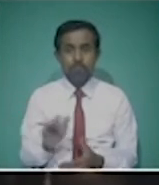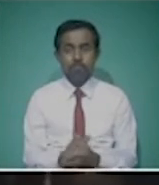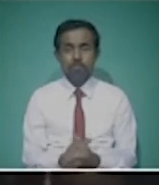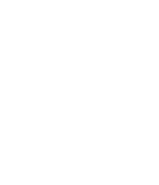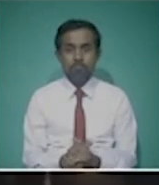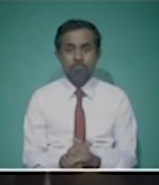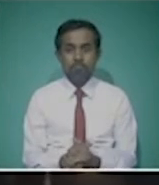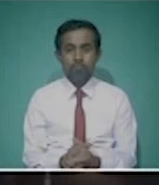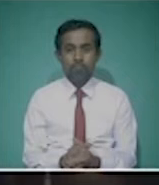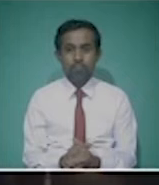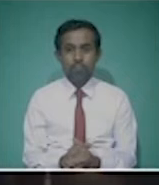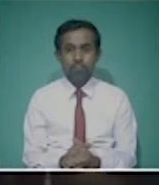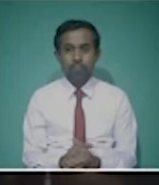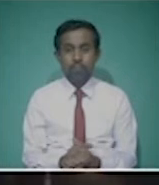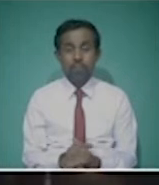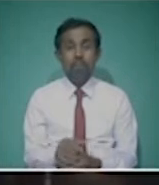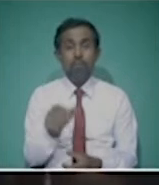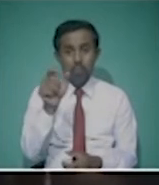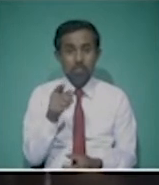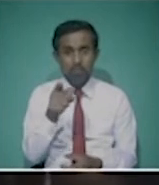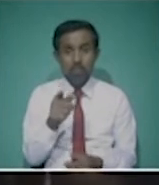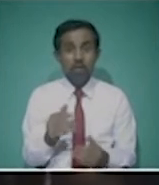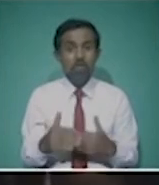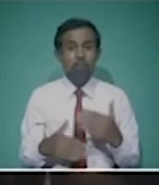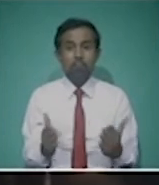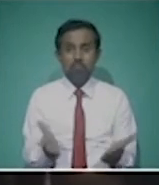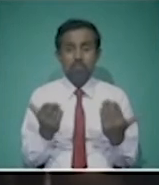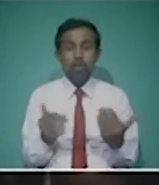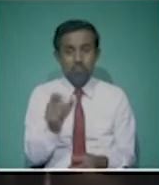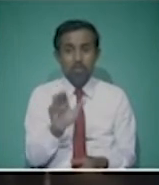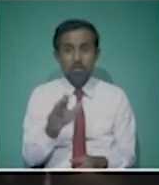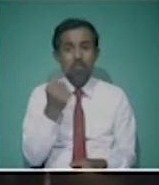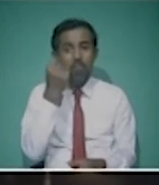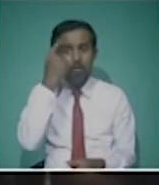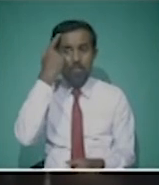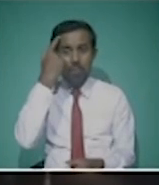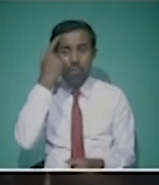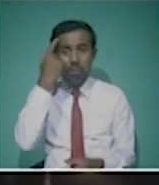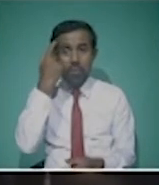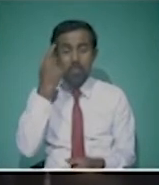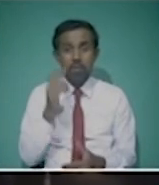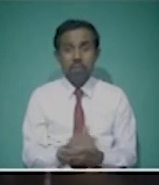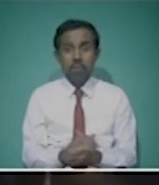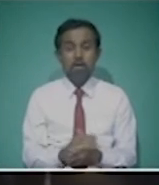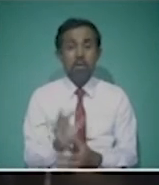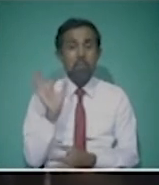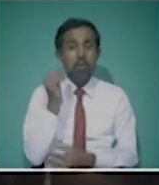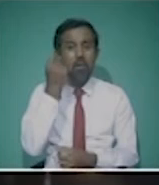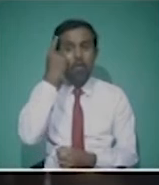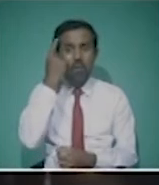உங்களுடைய இனவாதம் விடாது, பௌத்த மதவாதம் விடாது, இவையெல்லாம் அடிப்படையிலே நீங்கள் வைத்துக் கொண்டுதான் திருத்தங்களை கொண்டு வருகிறீர்கள் என்றால் சில